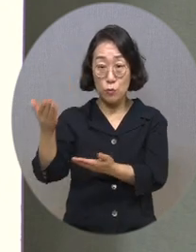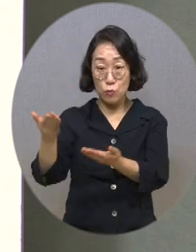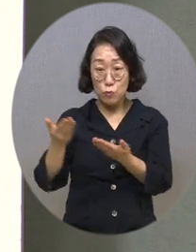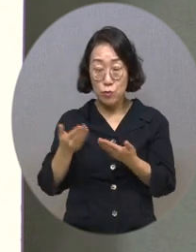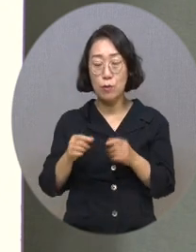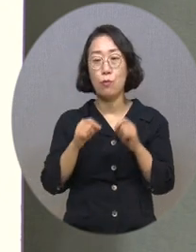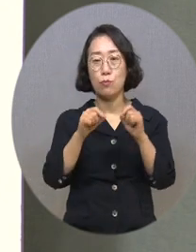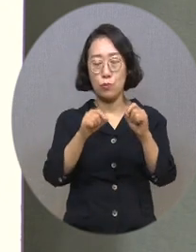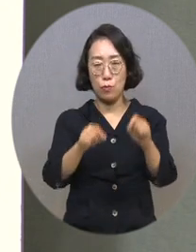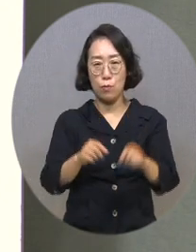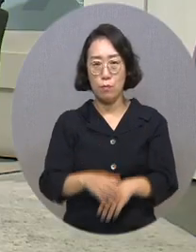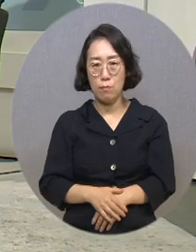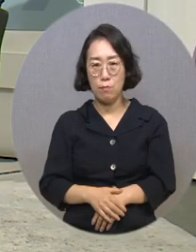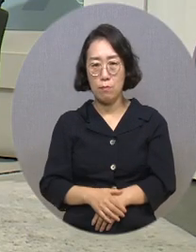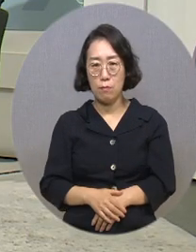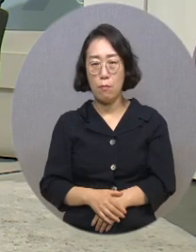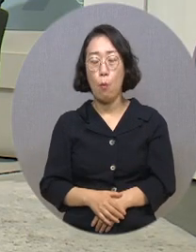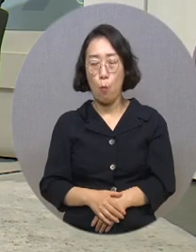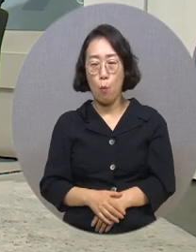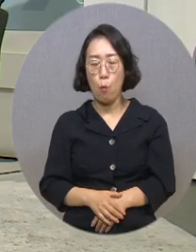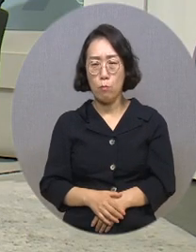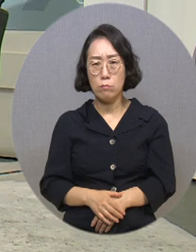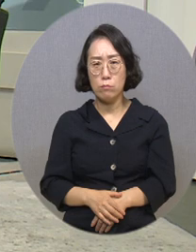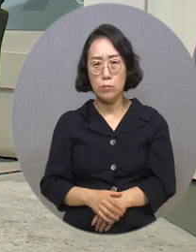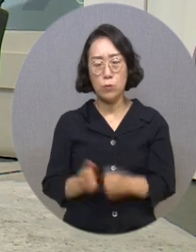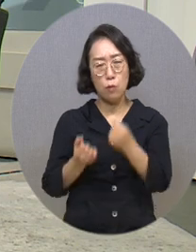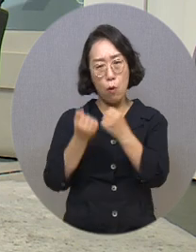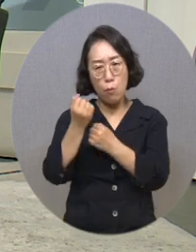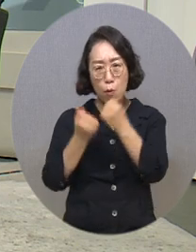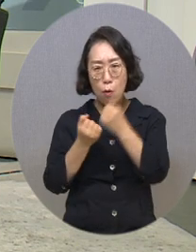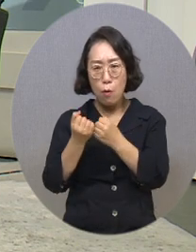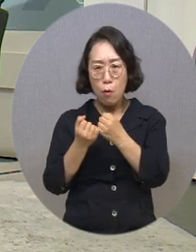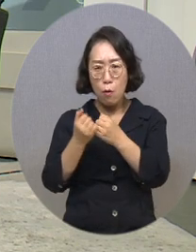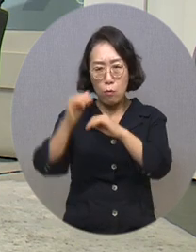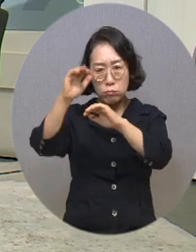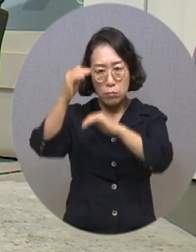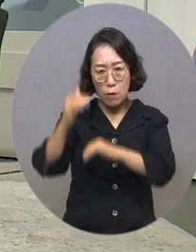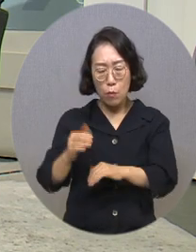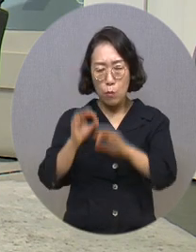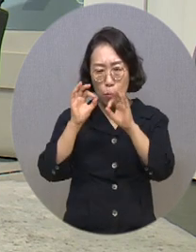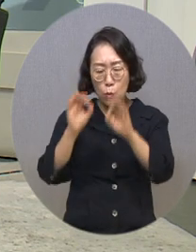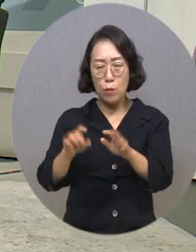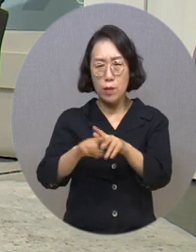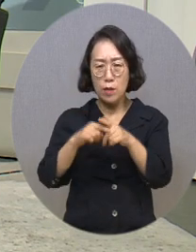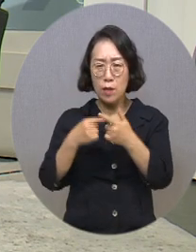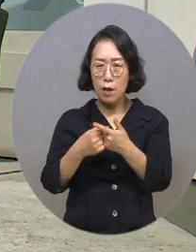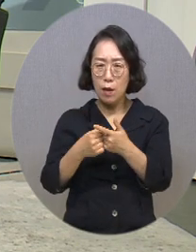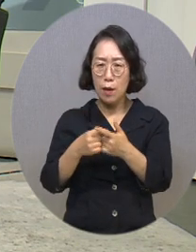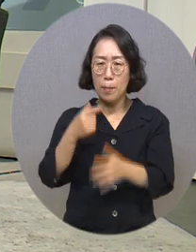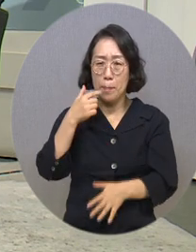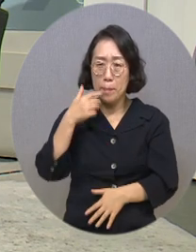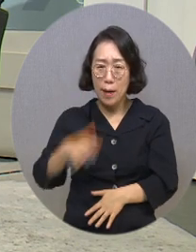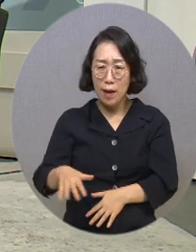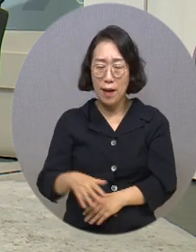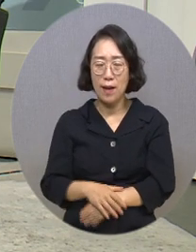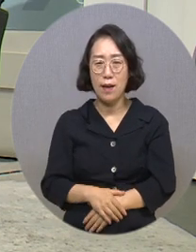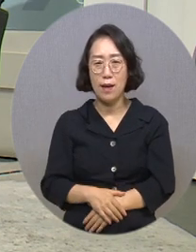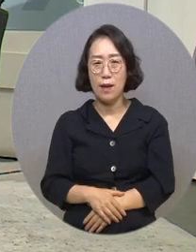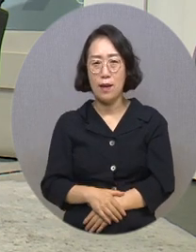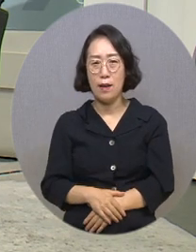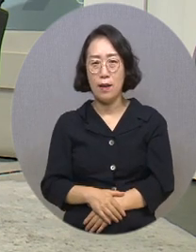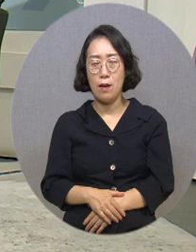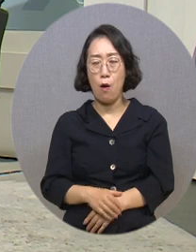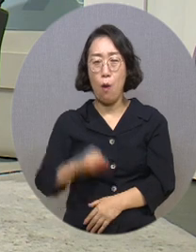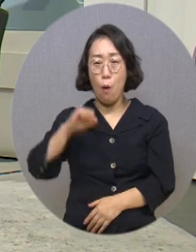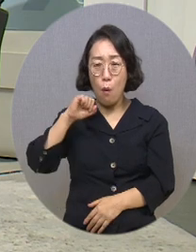네. 뭐 이렇게 이렇게 한다고 그러지만 그 설명으로는 도저히 좀 이해가 안 가는 부분이 있고 네. 역시